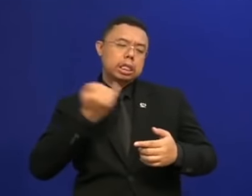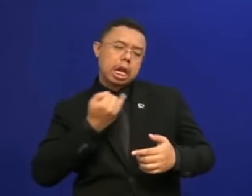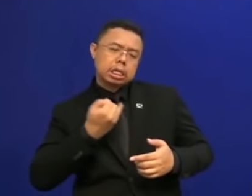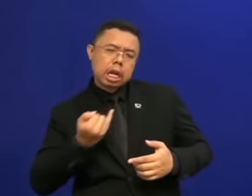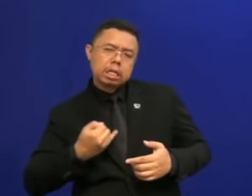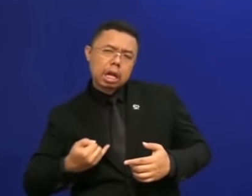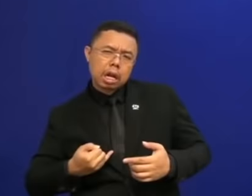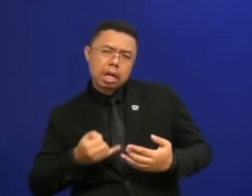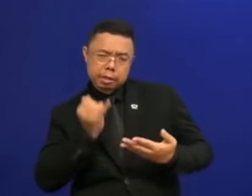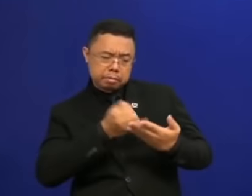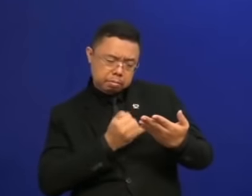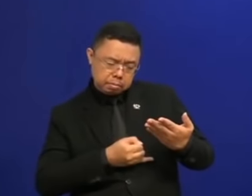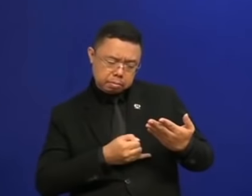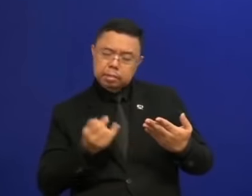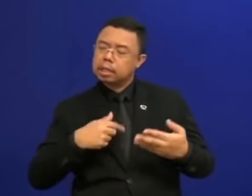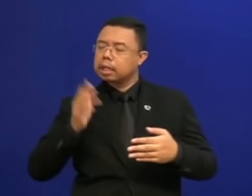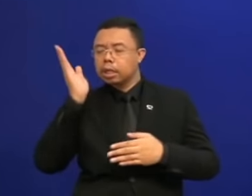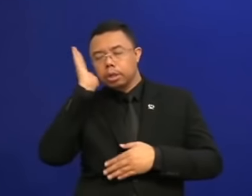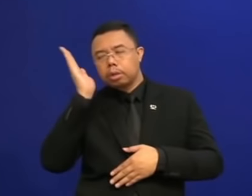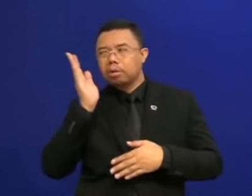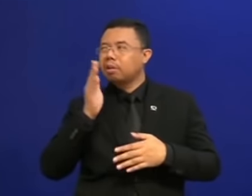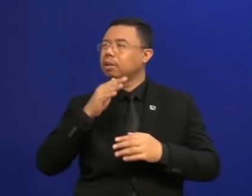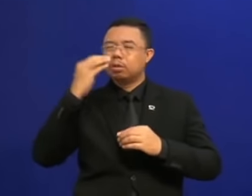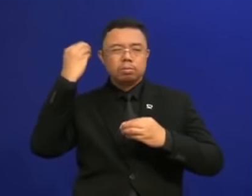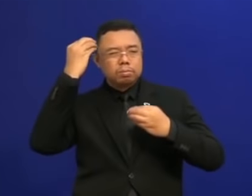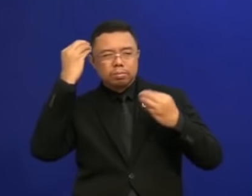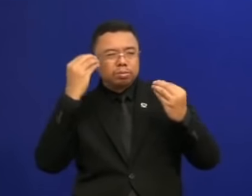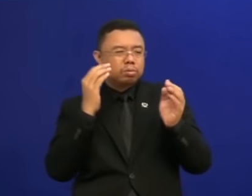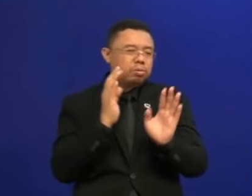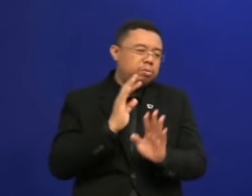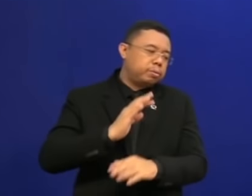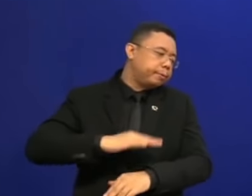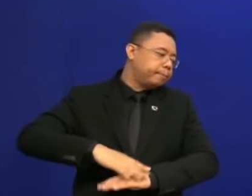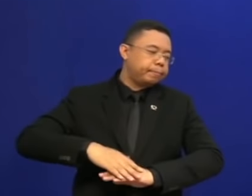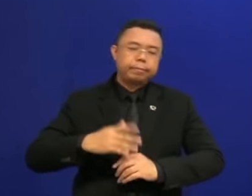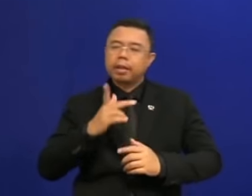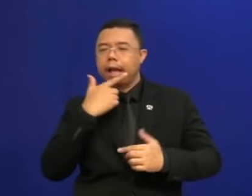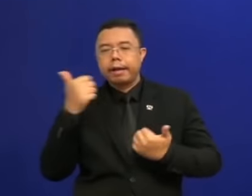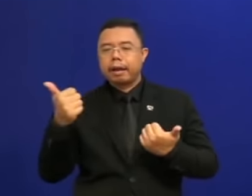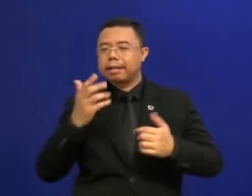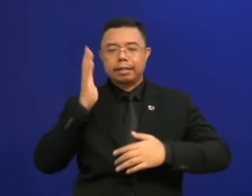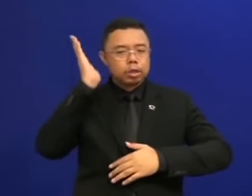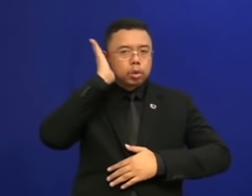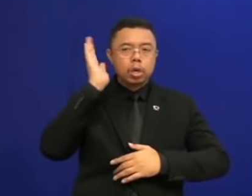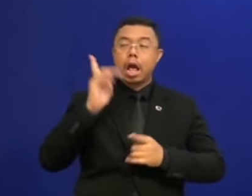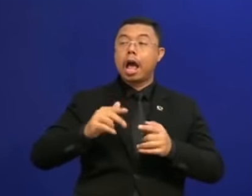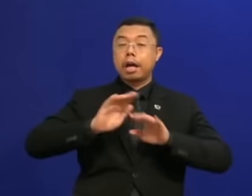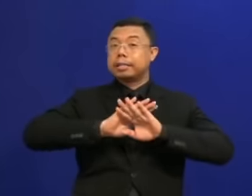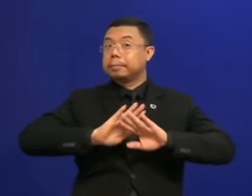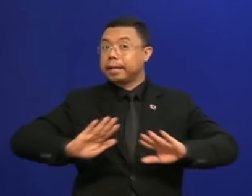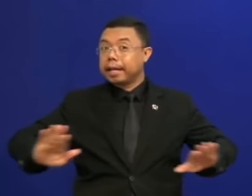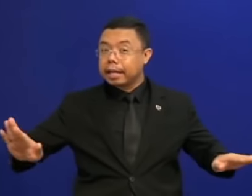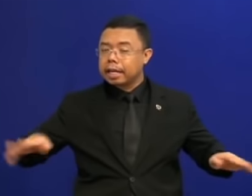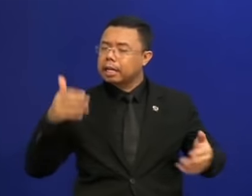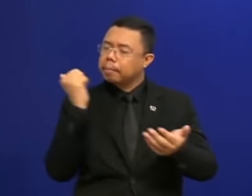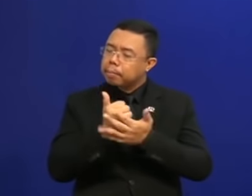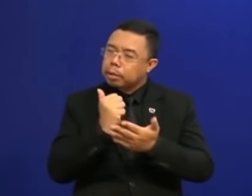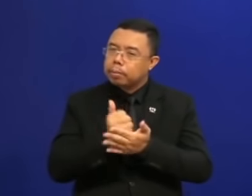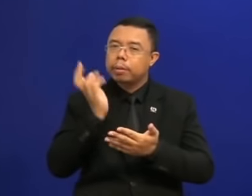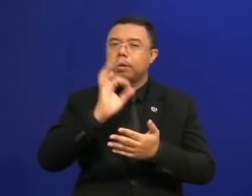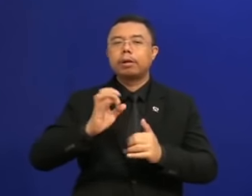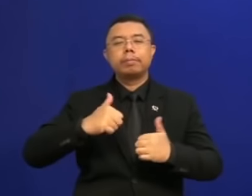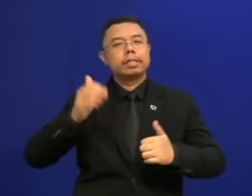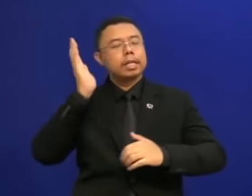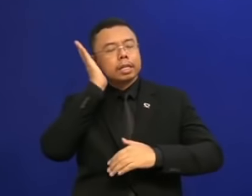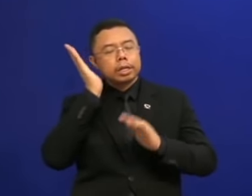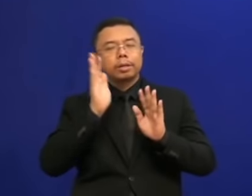kesalahan, kita tidur menjadi tidak nyenyak. Benar-benar tidak nyenyak. Harus beres, betul, baru kita